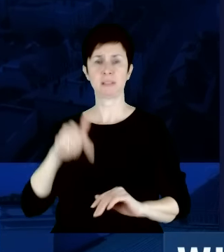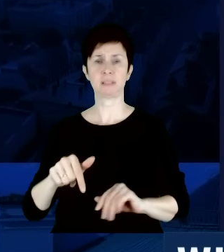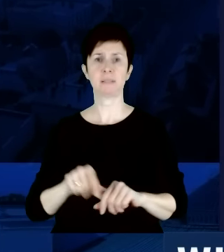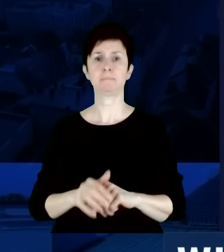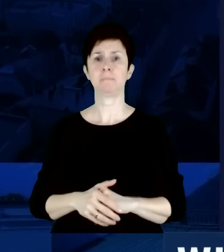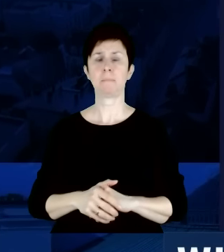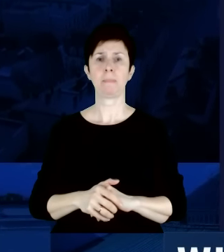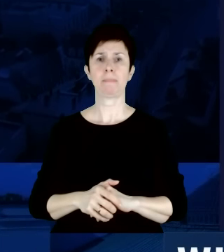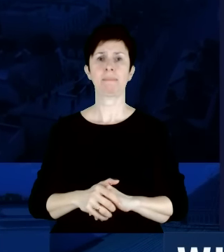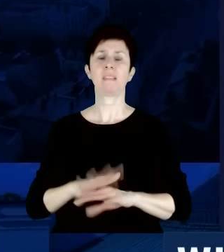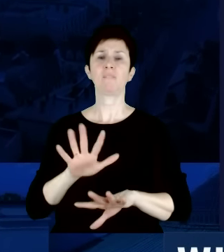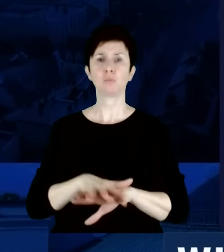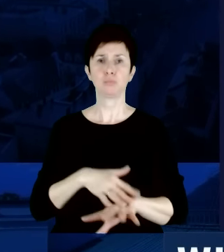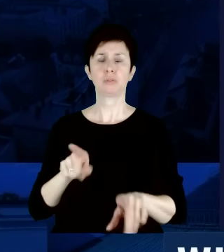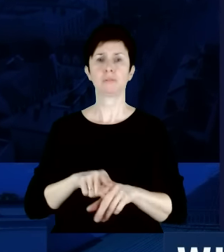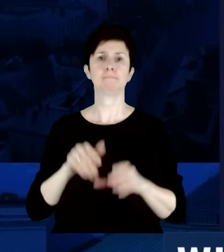współczucia i kondolencje.